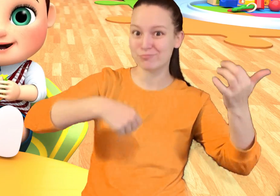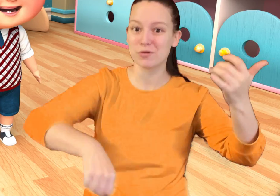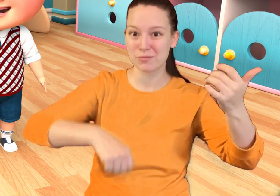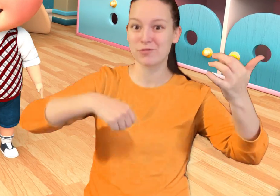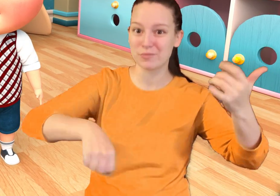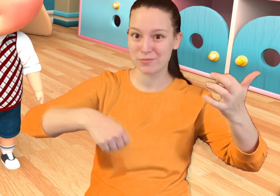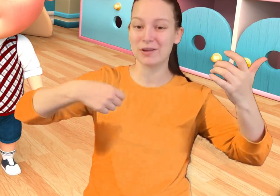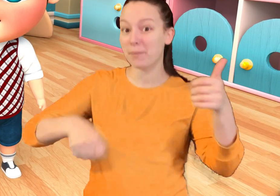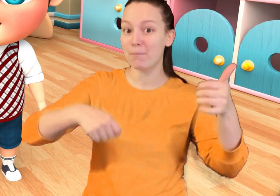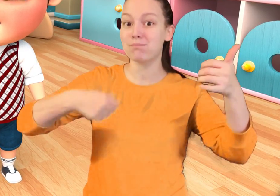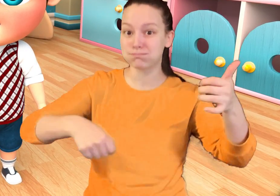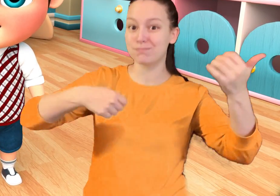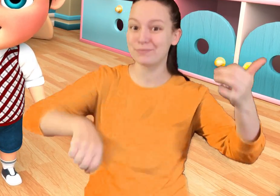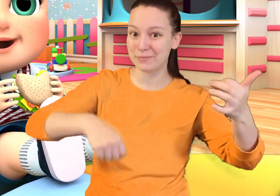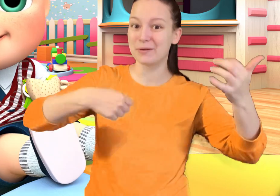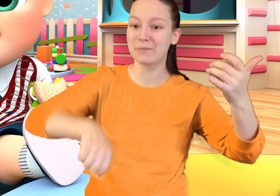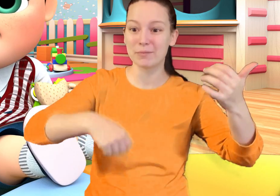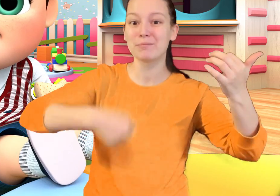ready